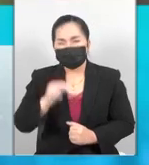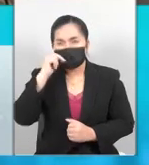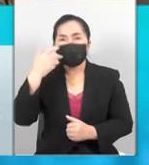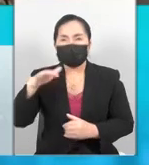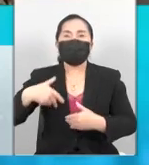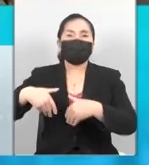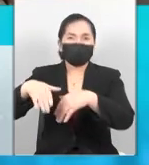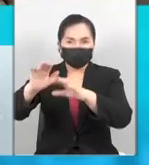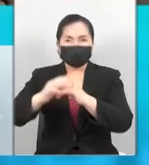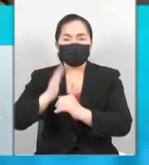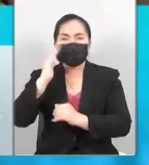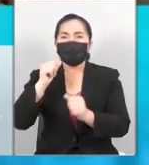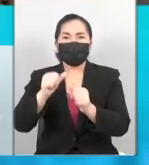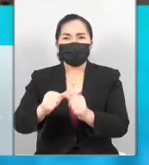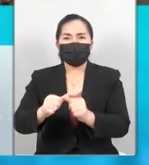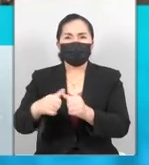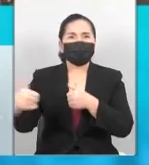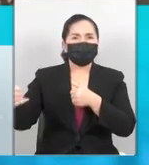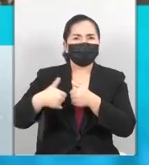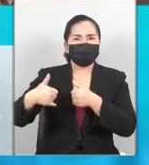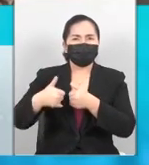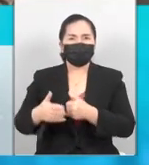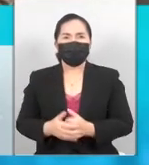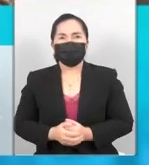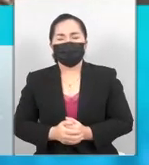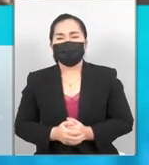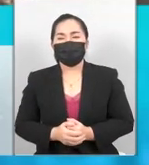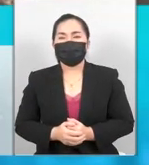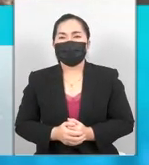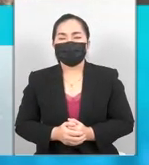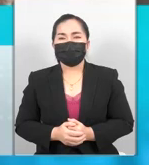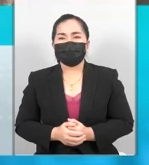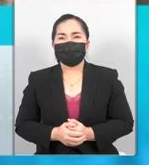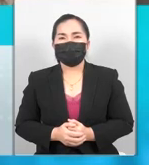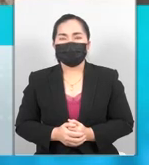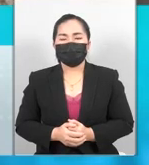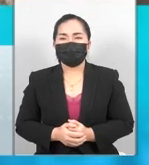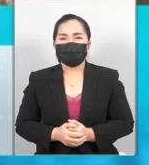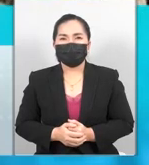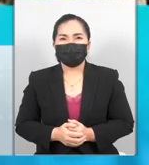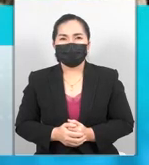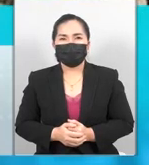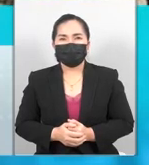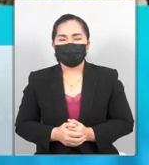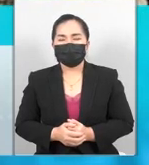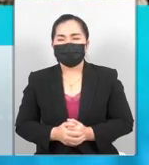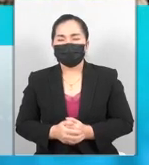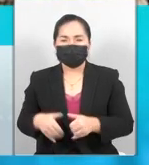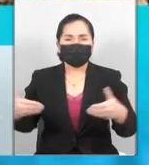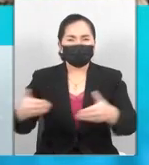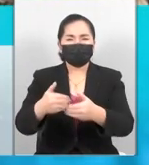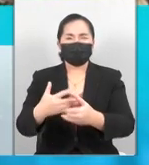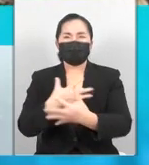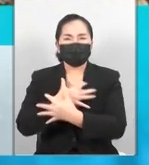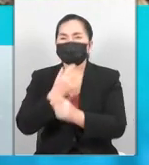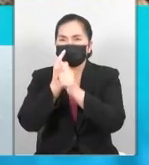บเนี้ยเขาไม่ยอมไปแล้วก็พยายามตามใช่แล้วก็พอตามเสร็จก็พอสบโอกาสก็ลวนลามเลย กลับมาห